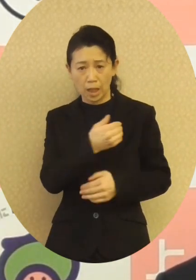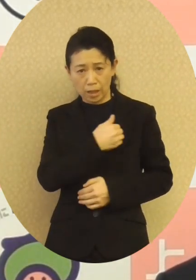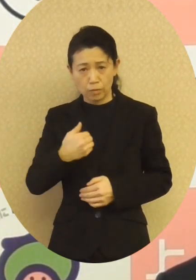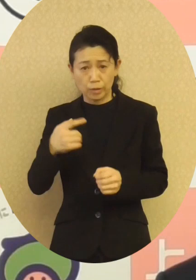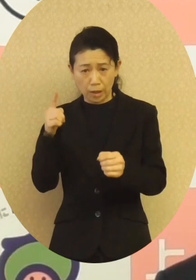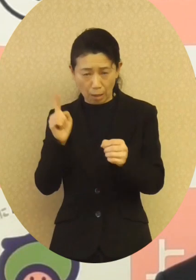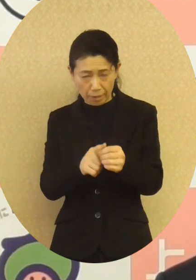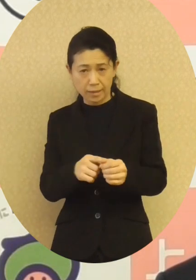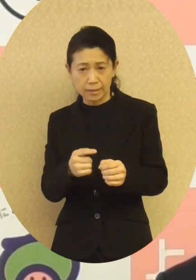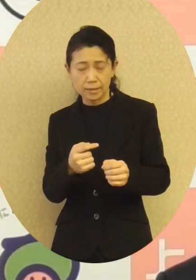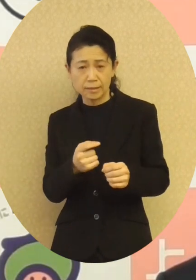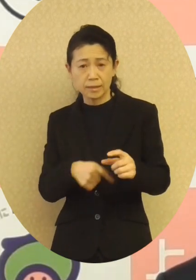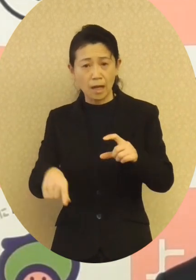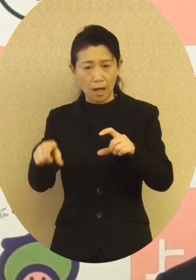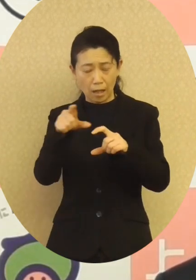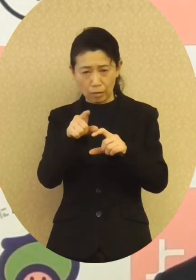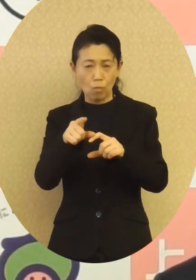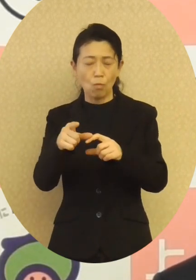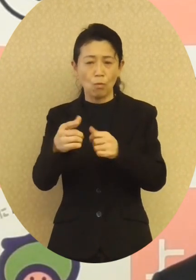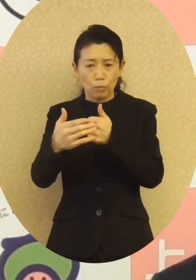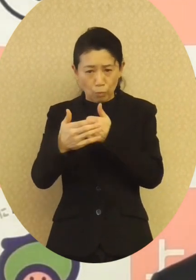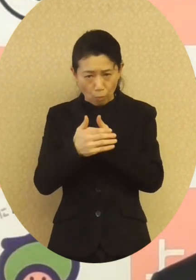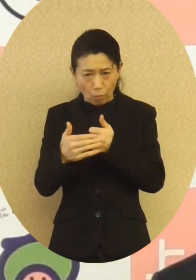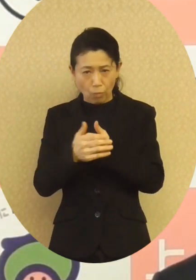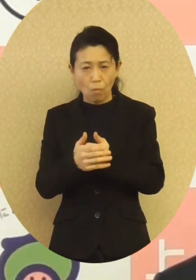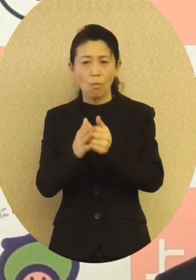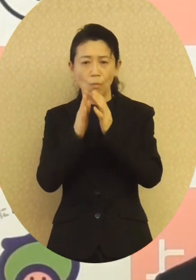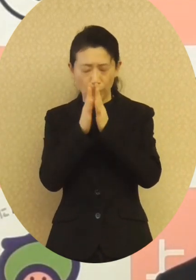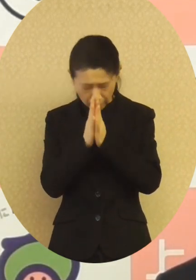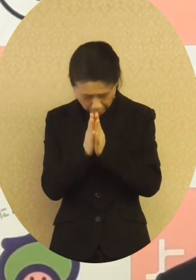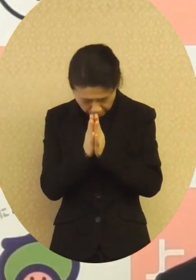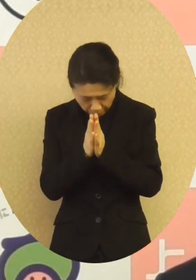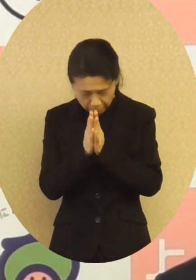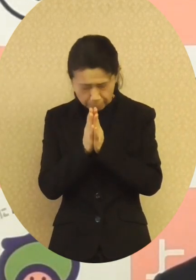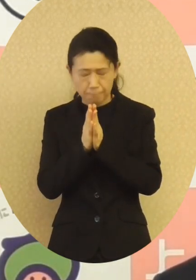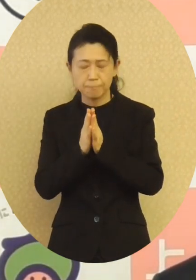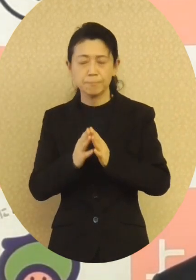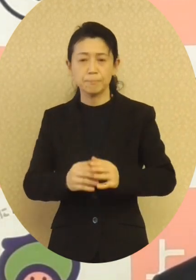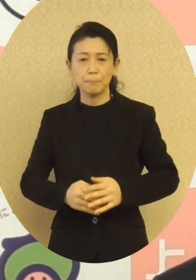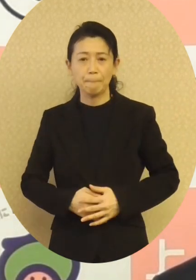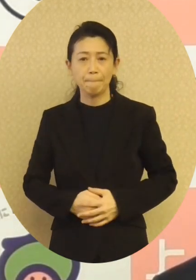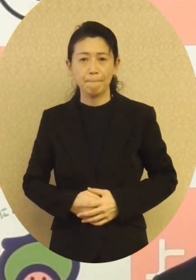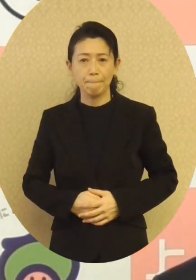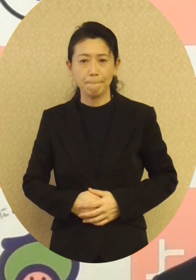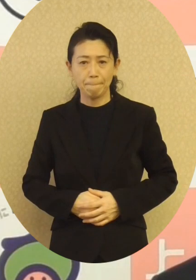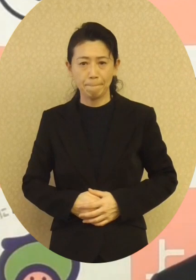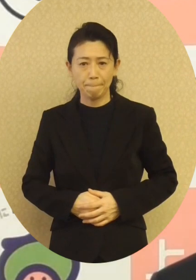できるようさらなるご協力をせずにお願いをいたします。